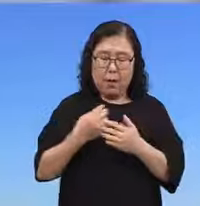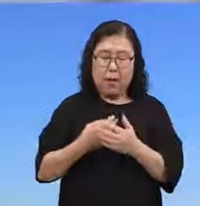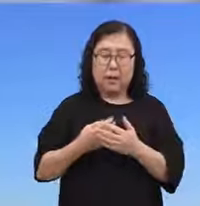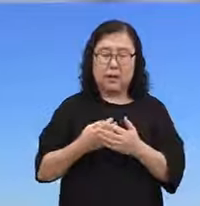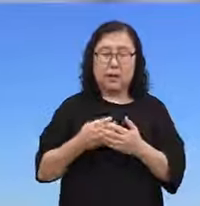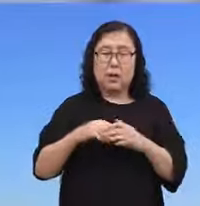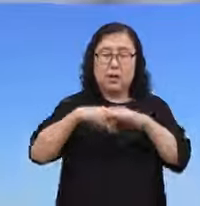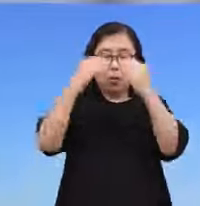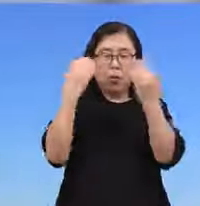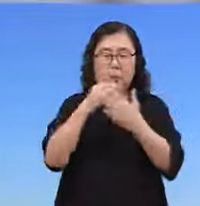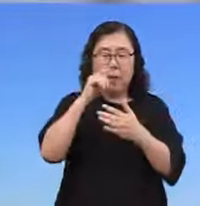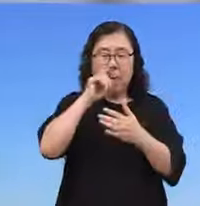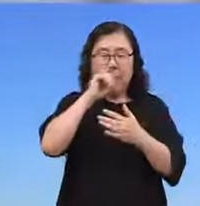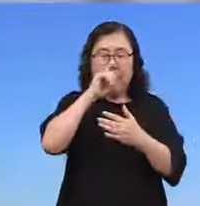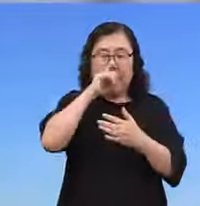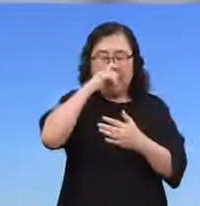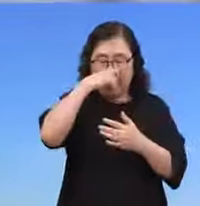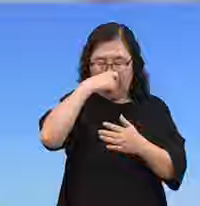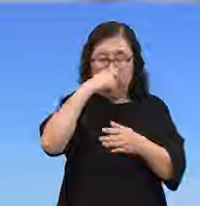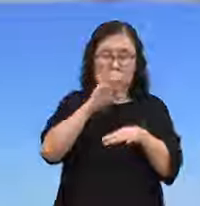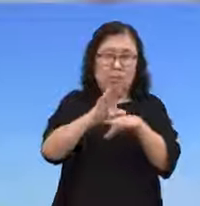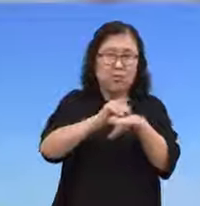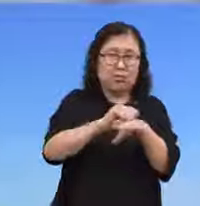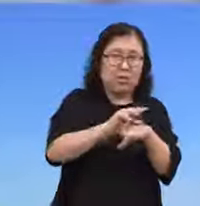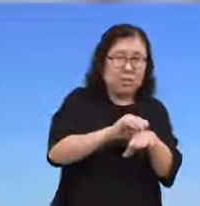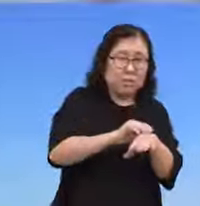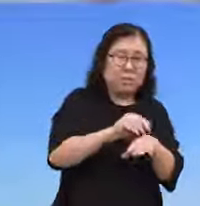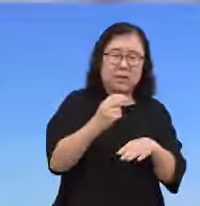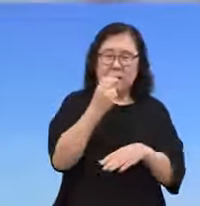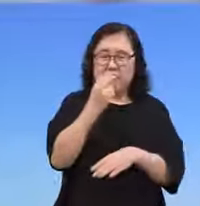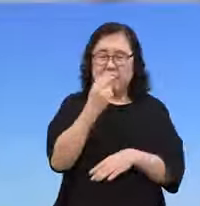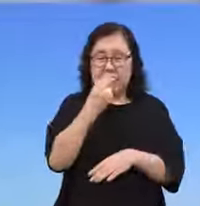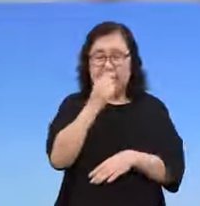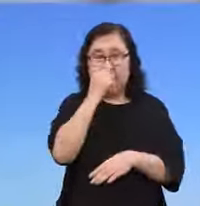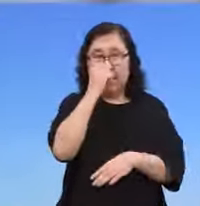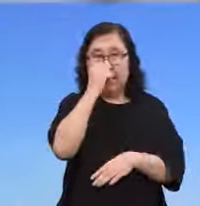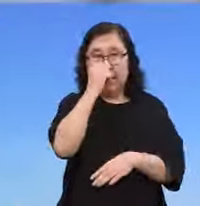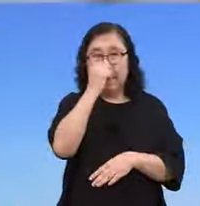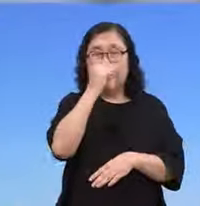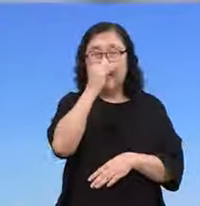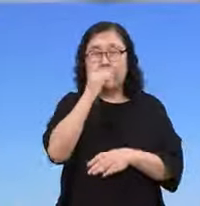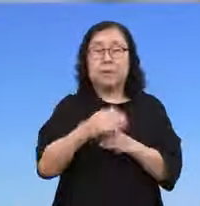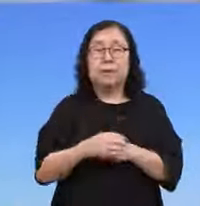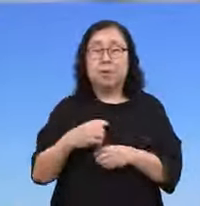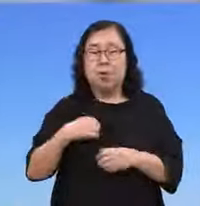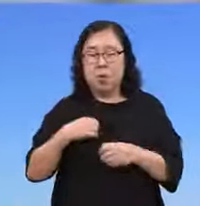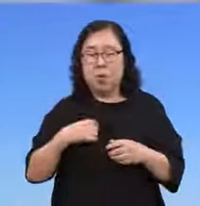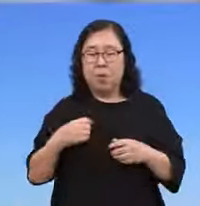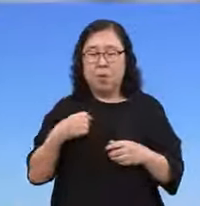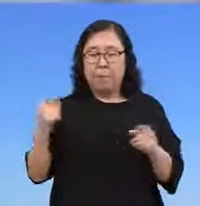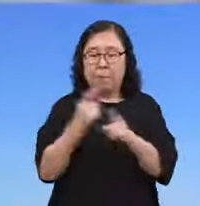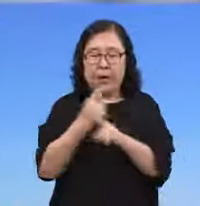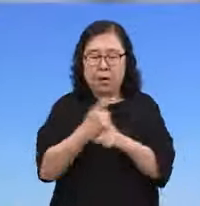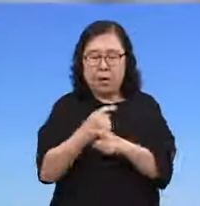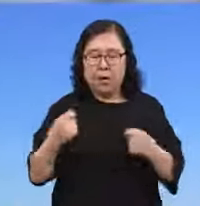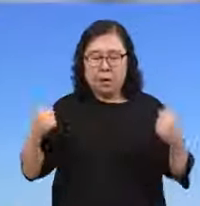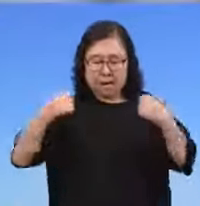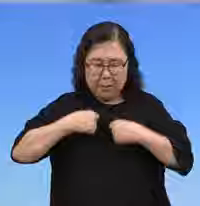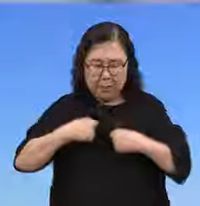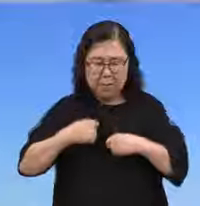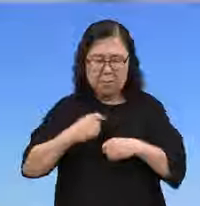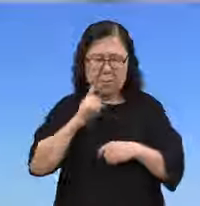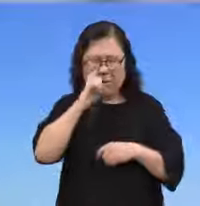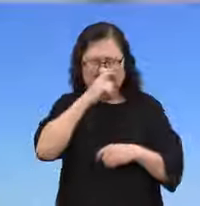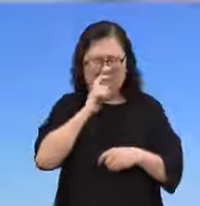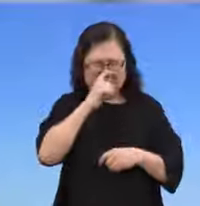더럽고 냄새가 나고 그런데요, 그 미운 7살이라 그러지 않습니까? 아무리 옷을 갈아입으라고 그 냄새 난다고